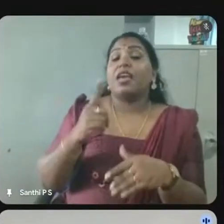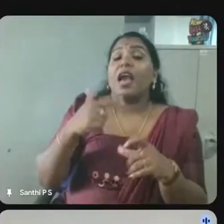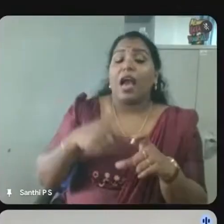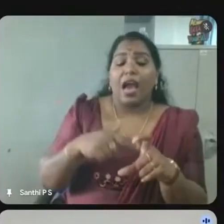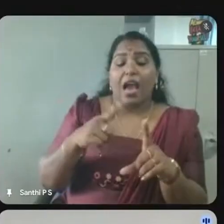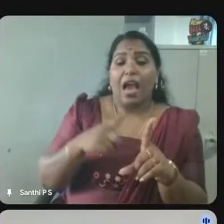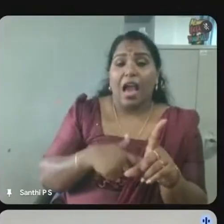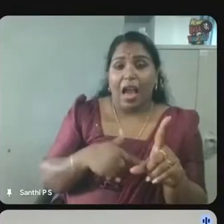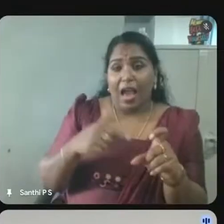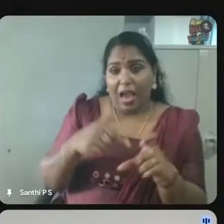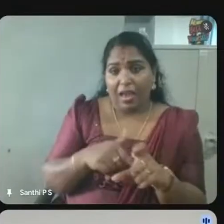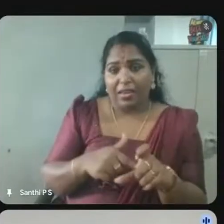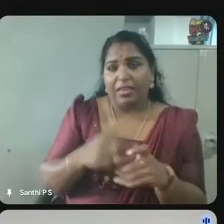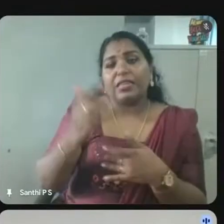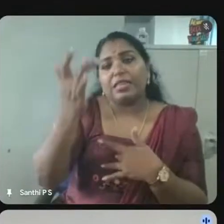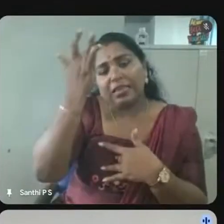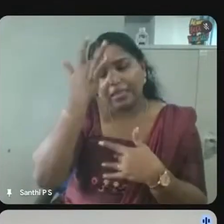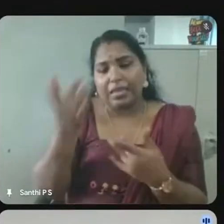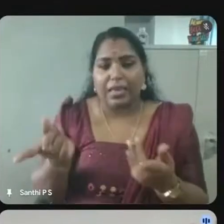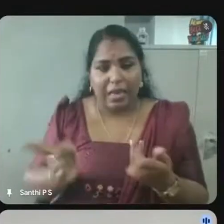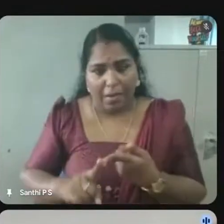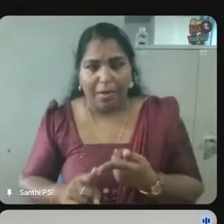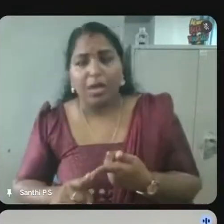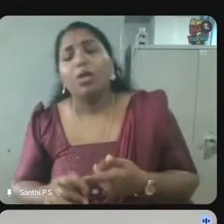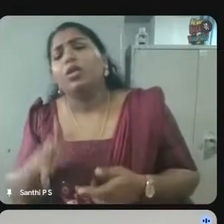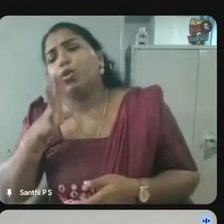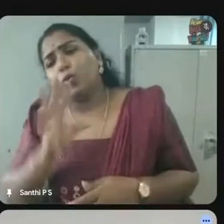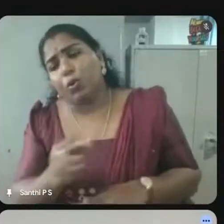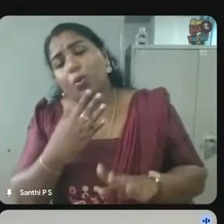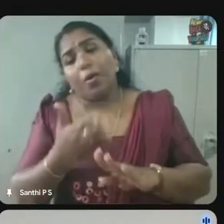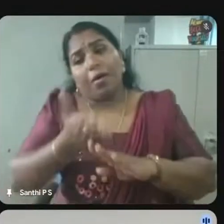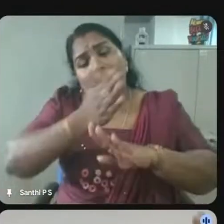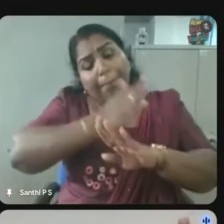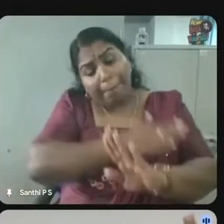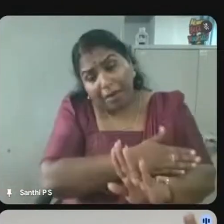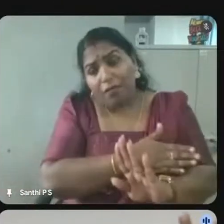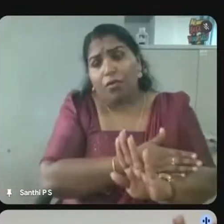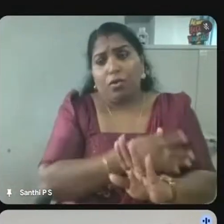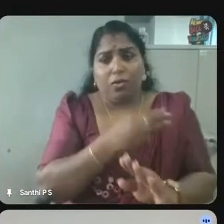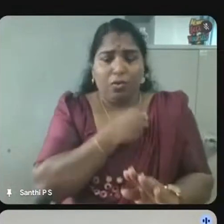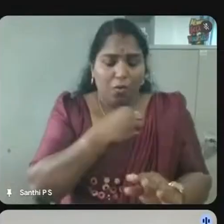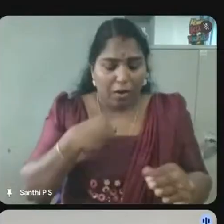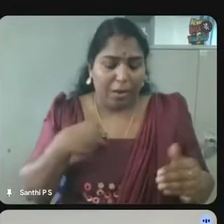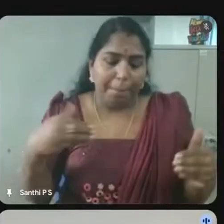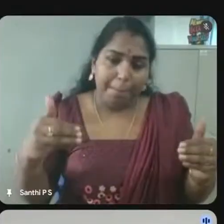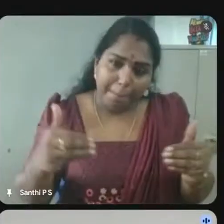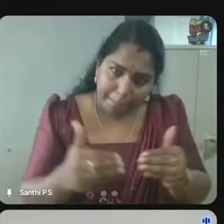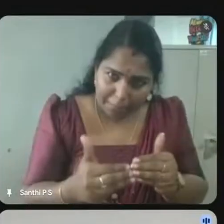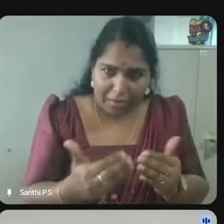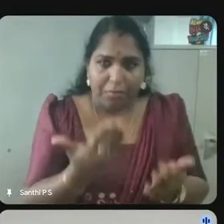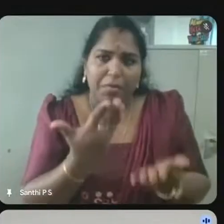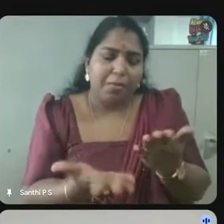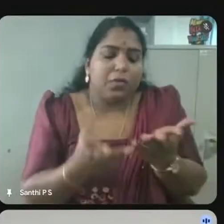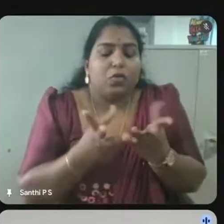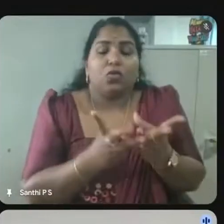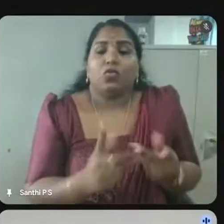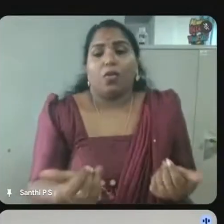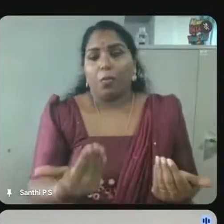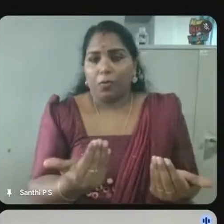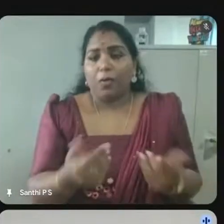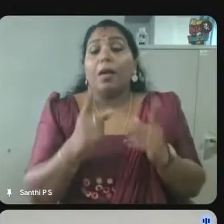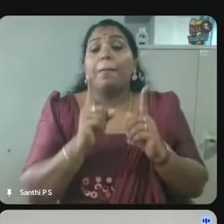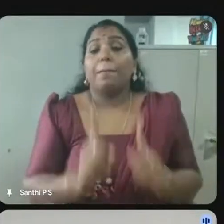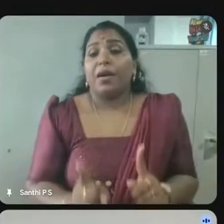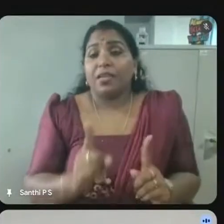ആയിട്ട് നമുക്ക് ചികിത്സിക്കാവുന്നതും ഭേദമാക്കാവുന്നതും, ജീവിതകാലം മുഴുവൻ അവർക്ക് നല്ല കാഴ്ചയോടുകൂടി ഈ പറഞ്ഞ എക്കണോമിക് ഒരു ബേർഡൻ ഉണ്ടാക്കാതെ,